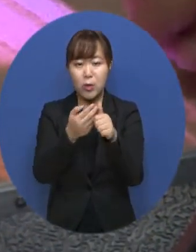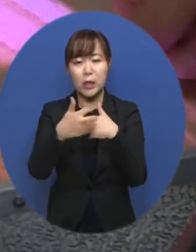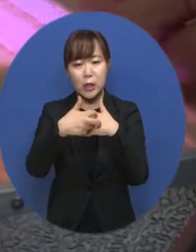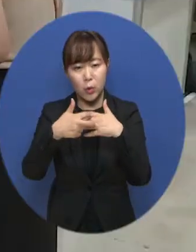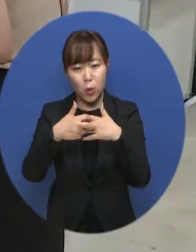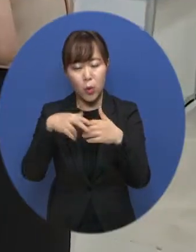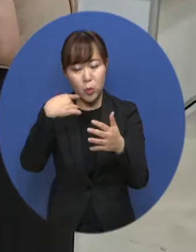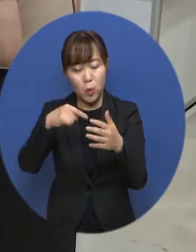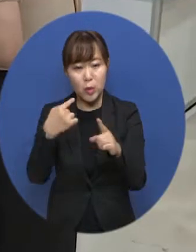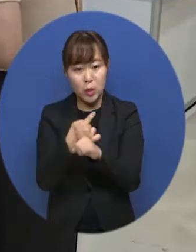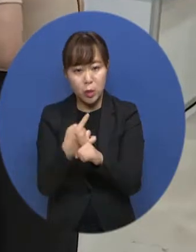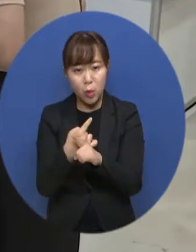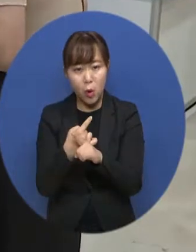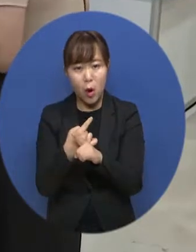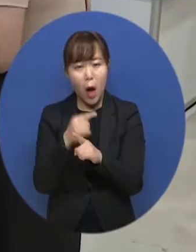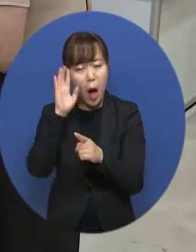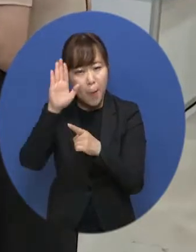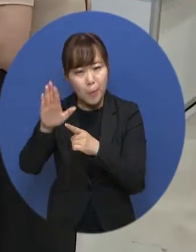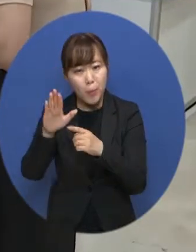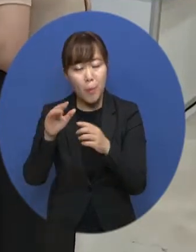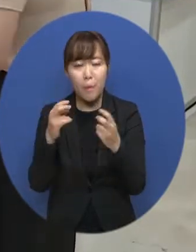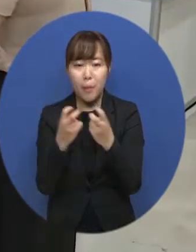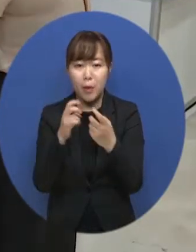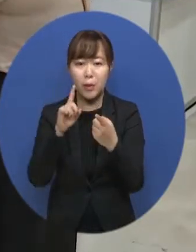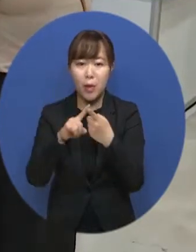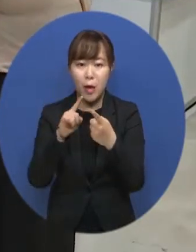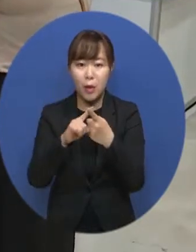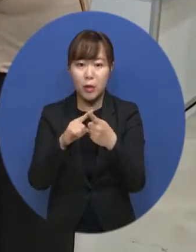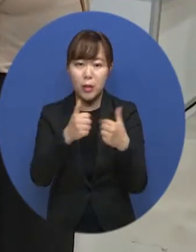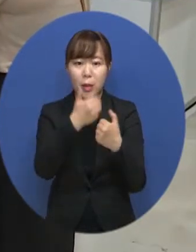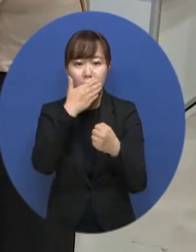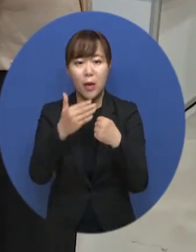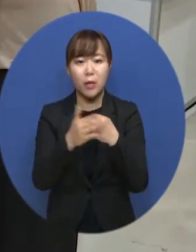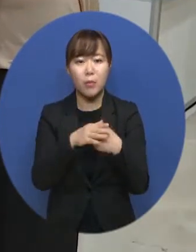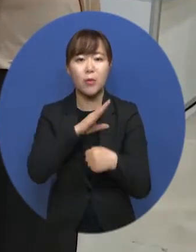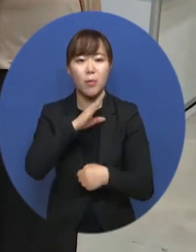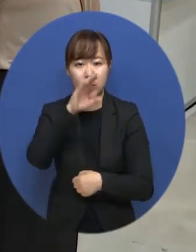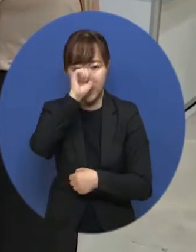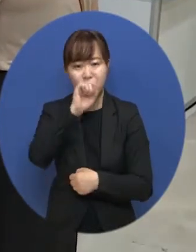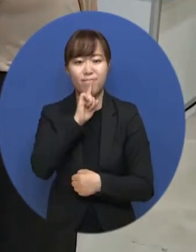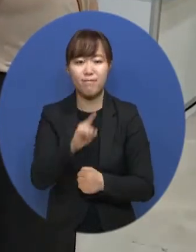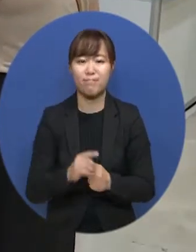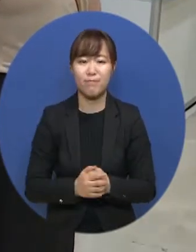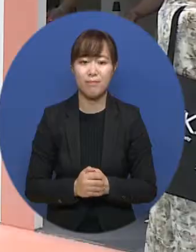종 진로에 대한 다양한 정보와 상담을 받을 수 있어 유익하다 는 반응입니다